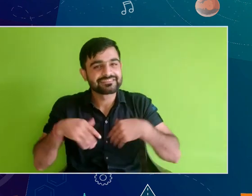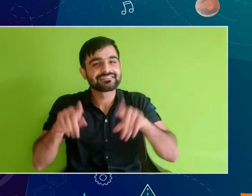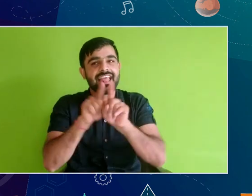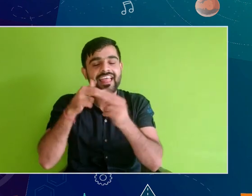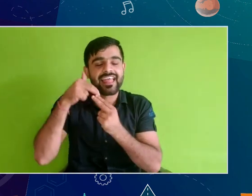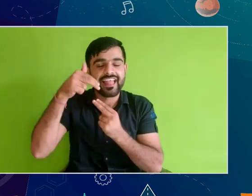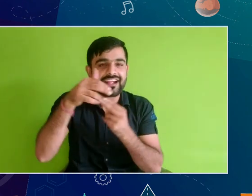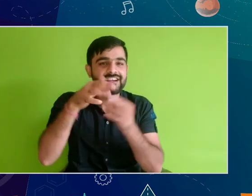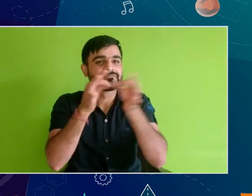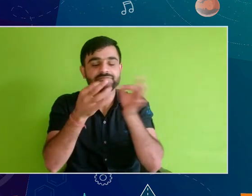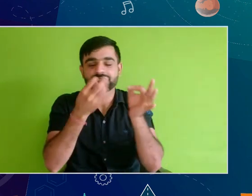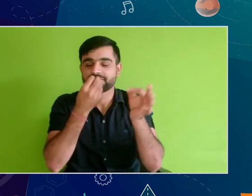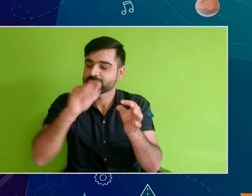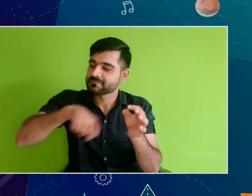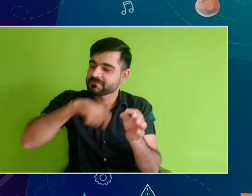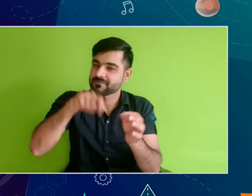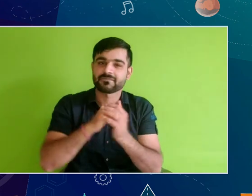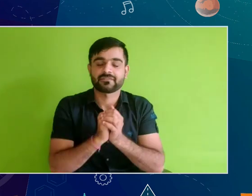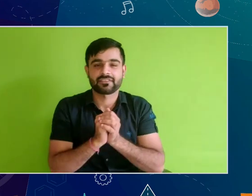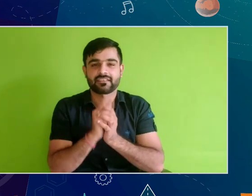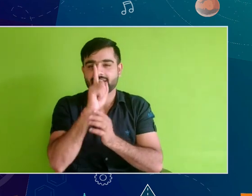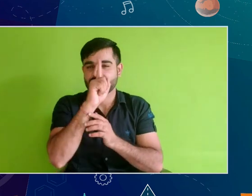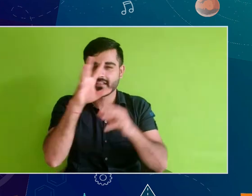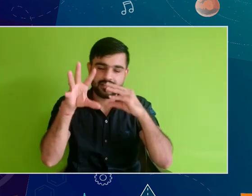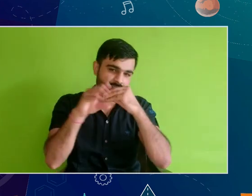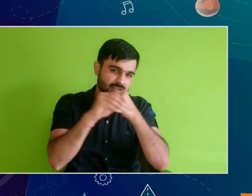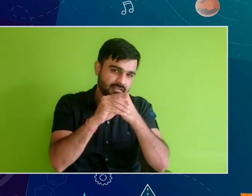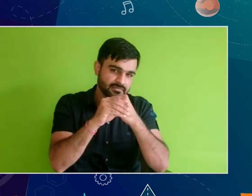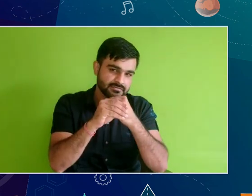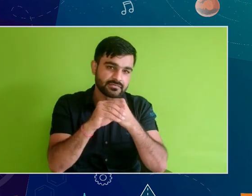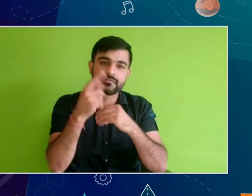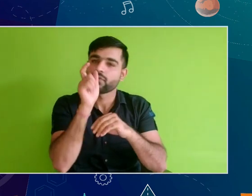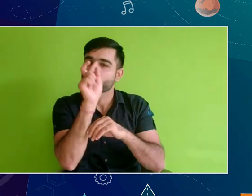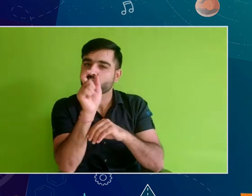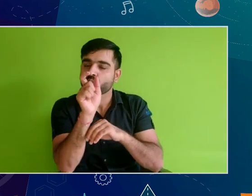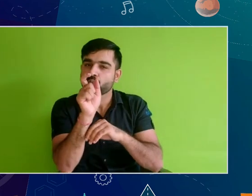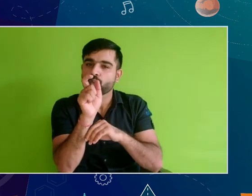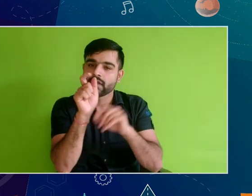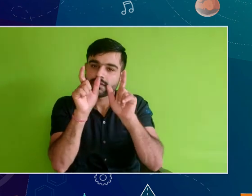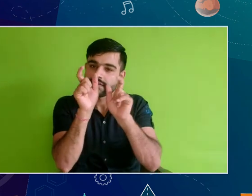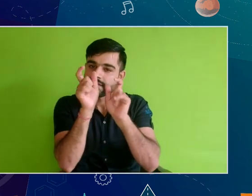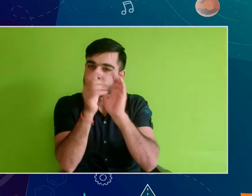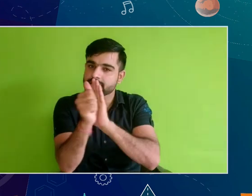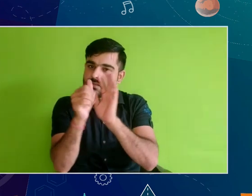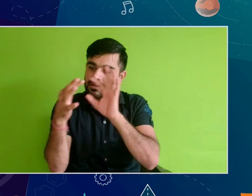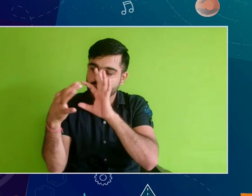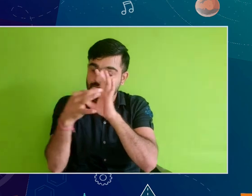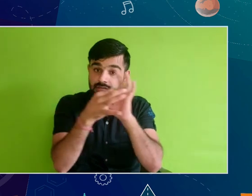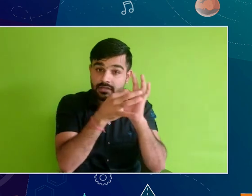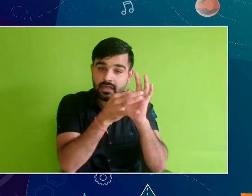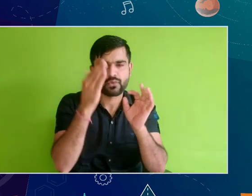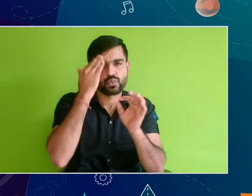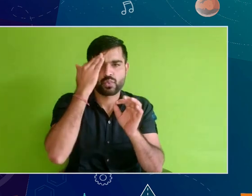हुई. एक टर्म को हम सुनते हैं जिसको हम बोलते हैं कि सिक्वेंसिंग स्किल्स. आई थिंक हम सभी इस नाम से वाकिफ हैं. अगर